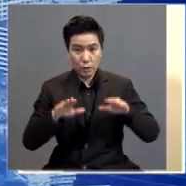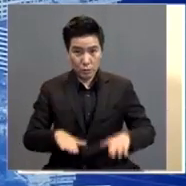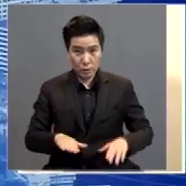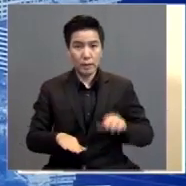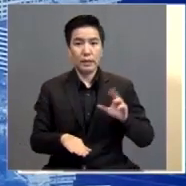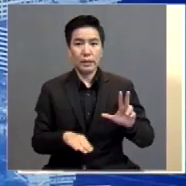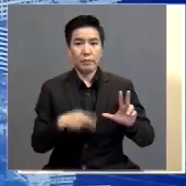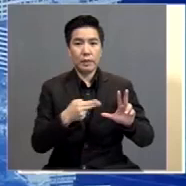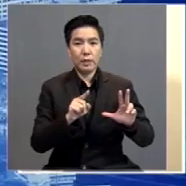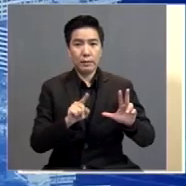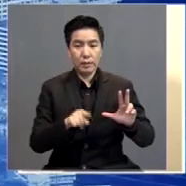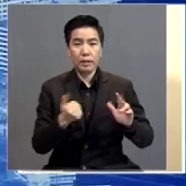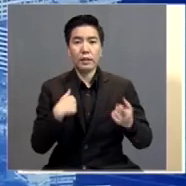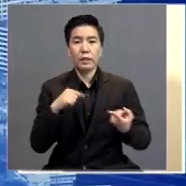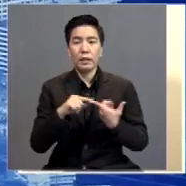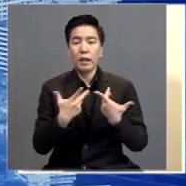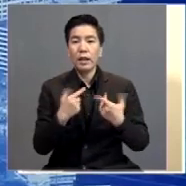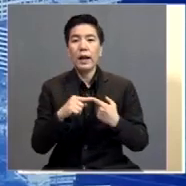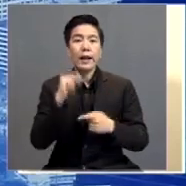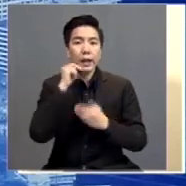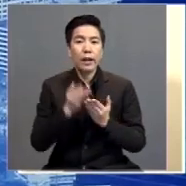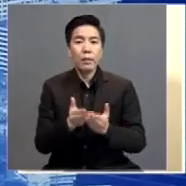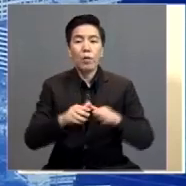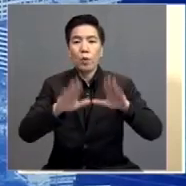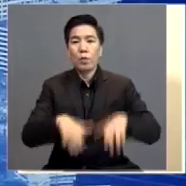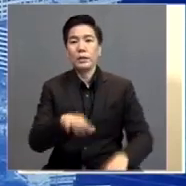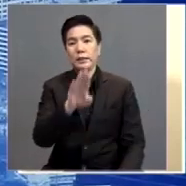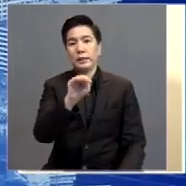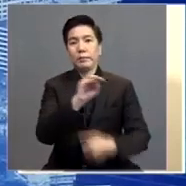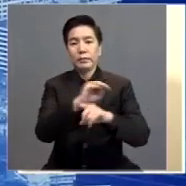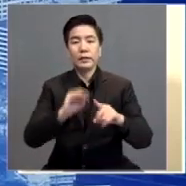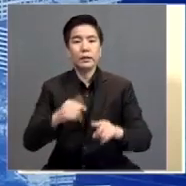3หมื่นหนึ่งตัวเล็กๆมานะครับทั้งน้ำก็ลดลง40